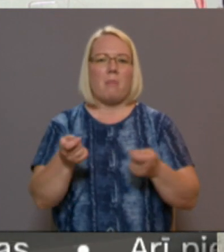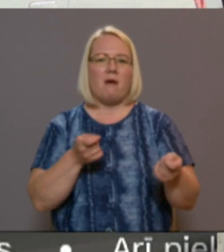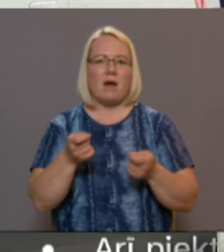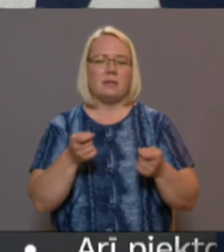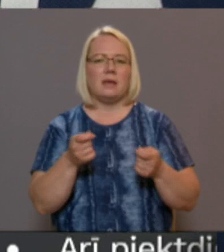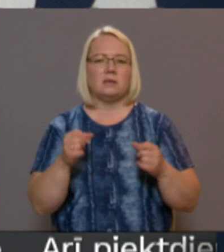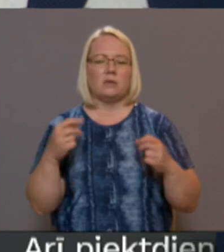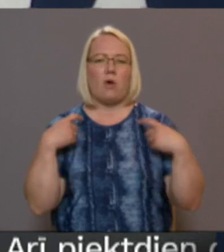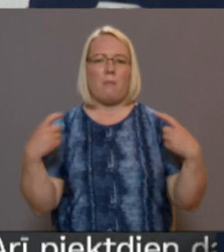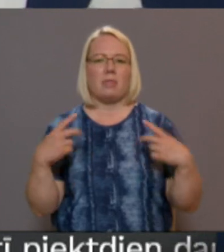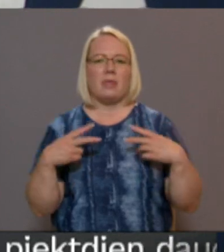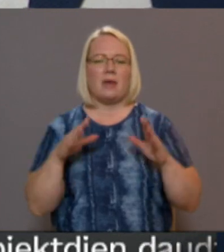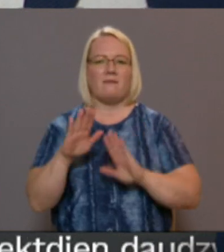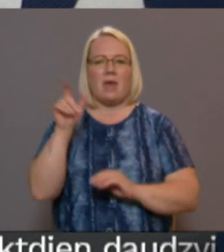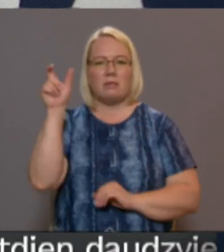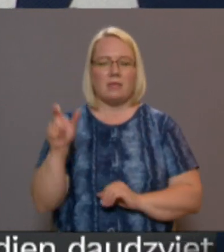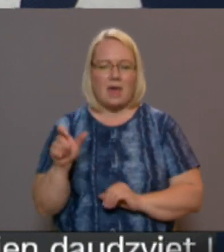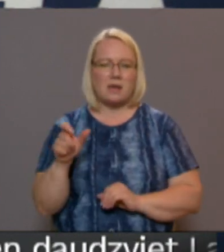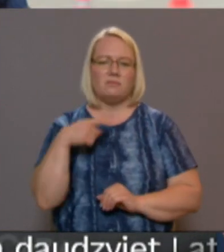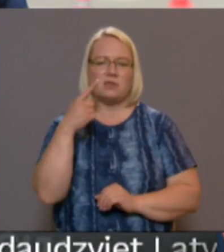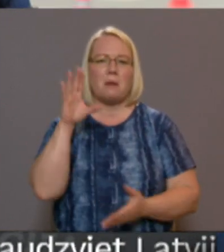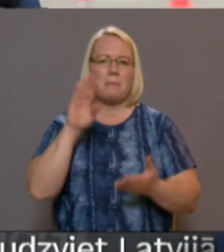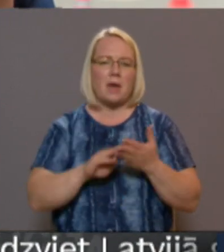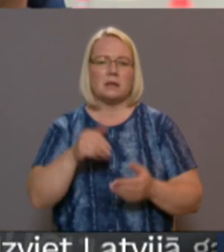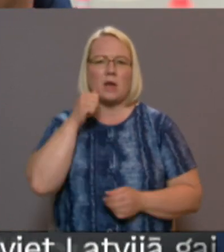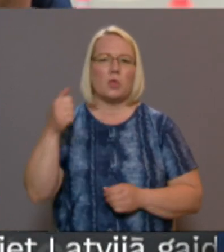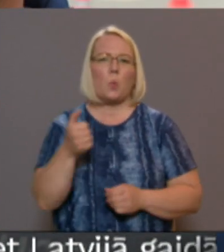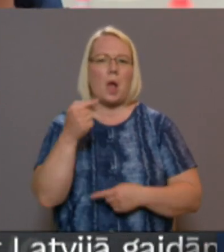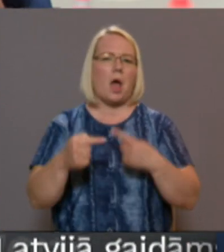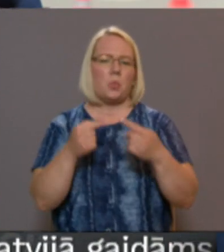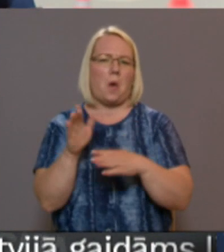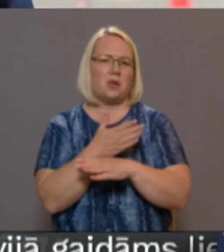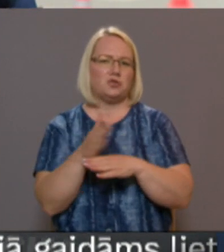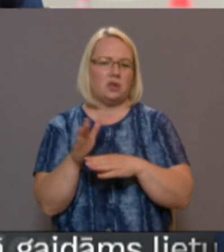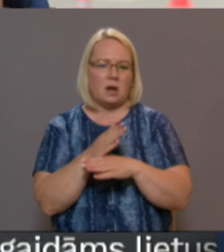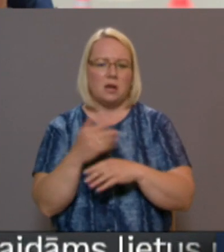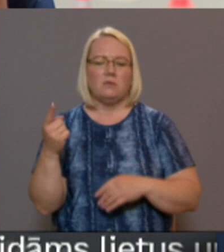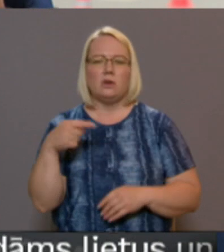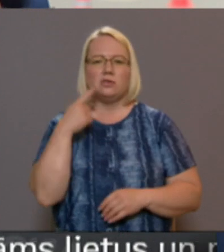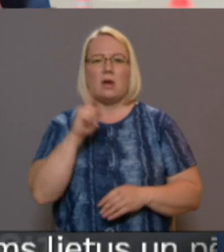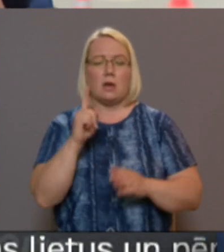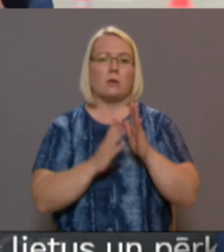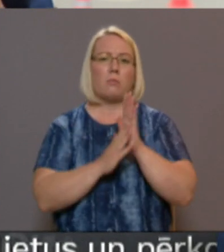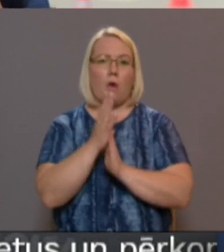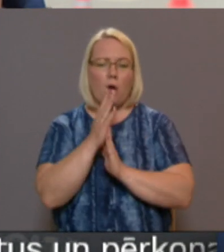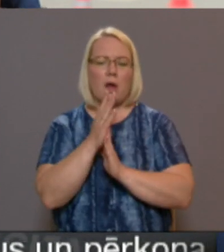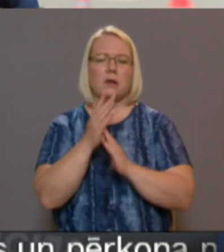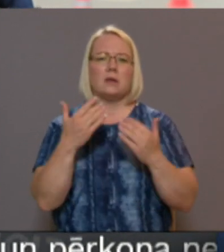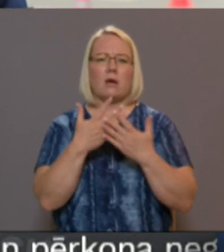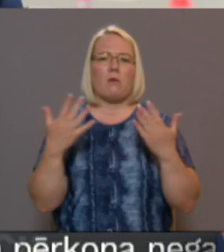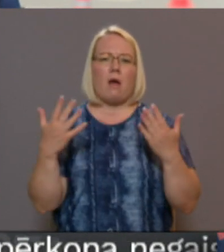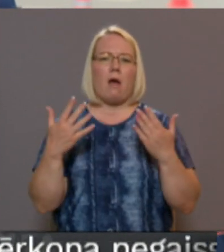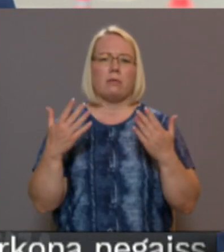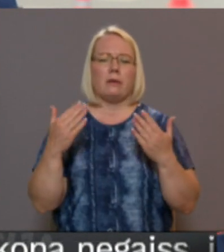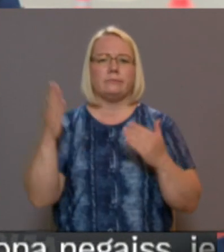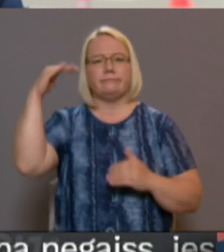Werners Vangraus. Pieredze gadu no gada atšķiras. Progress, protams, kad ir. Nu, tas viss ir ar mainīgām sekmēm.